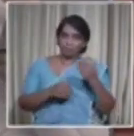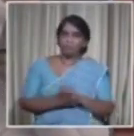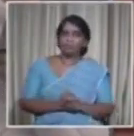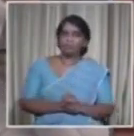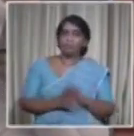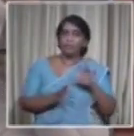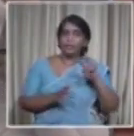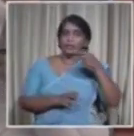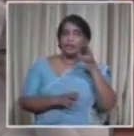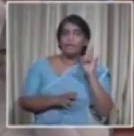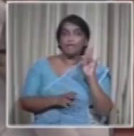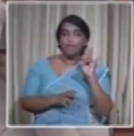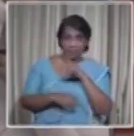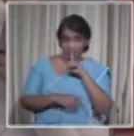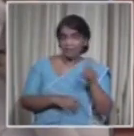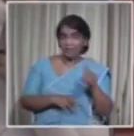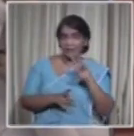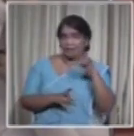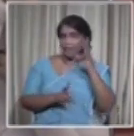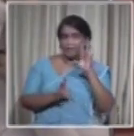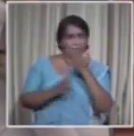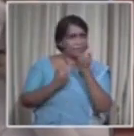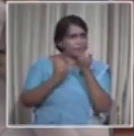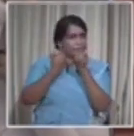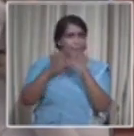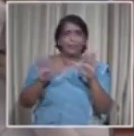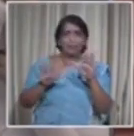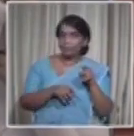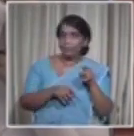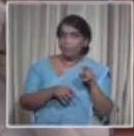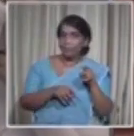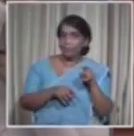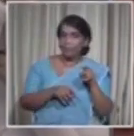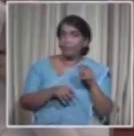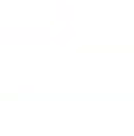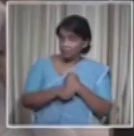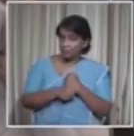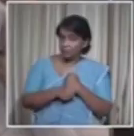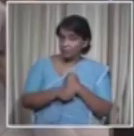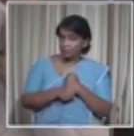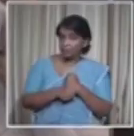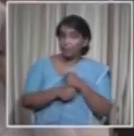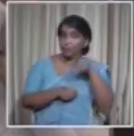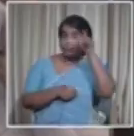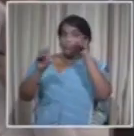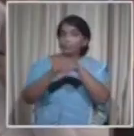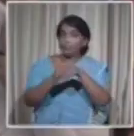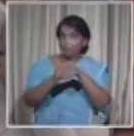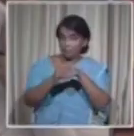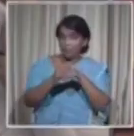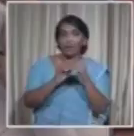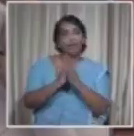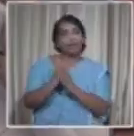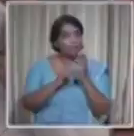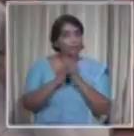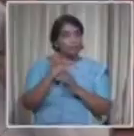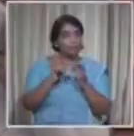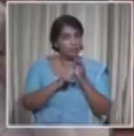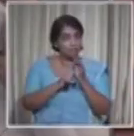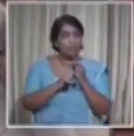දැන් 225 මෙපා කියලානේ කියන්නේ 225 මෙපා කියලා ආණ්ඩුවේ නියෝජනය කරන